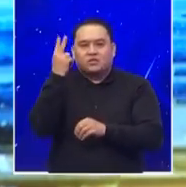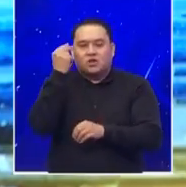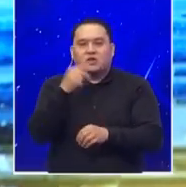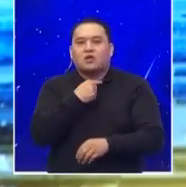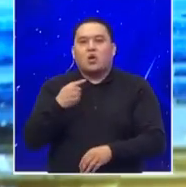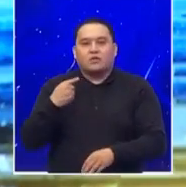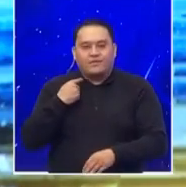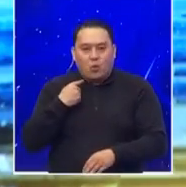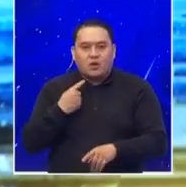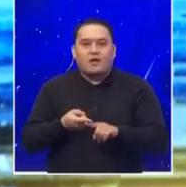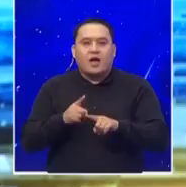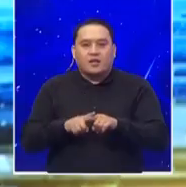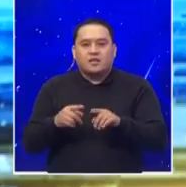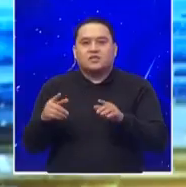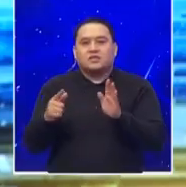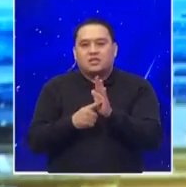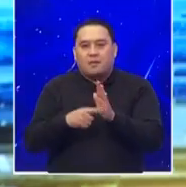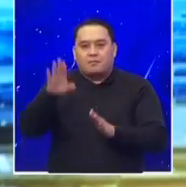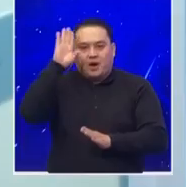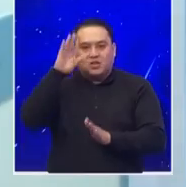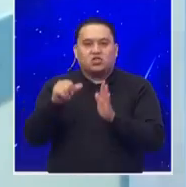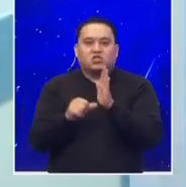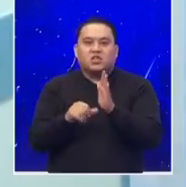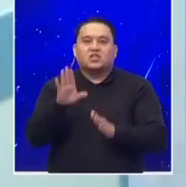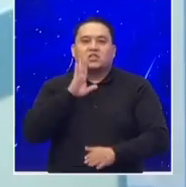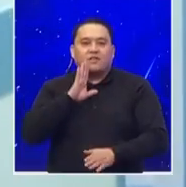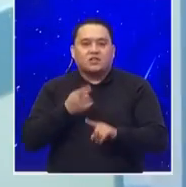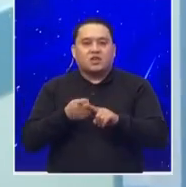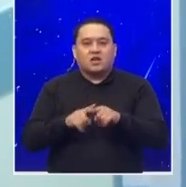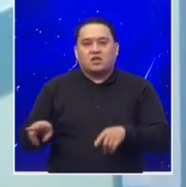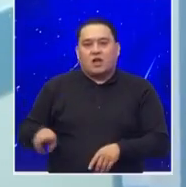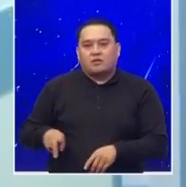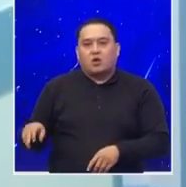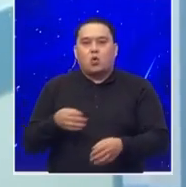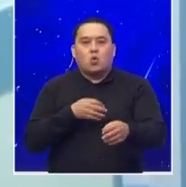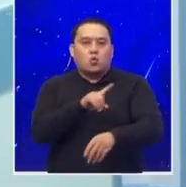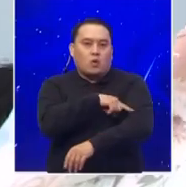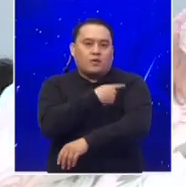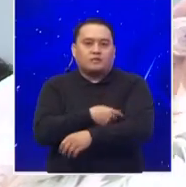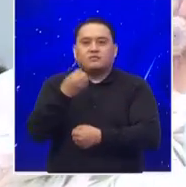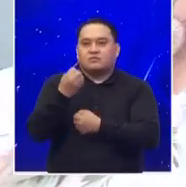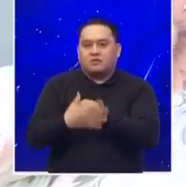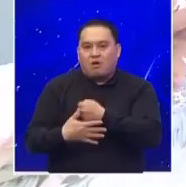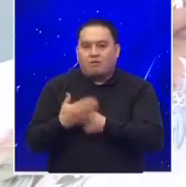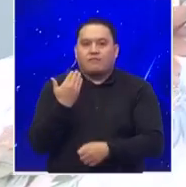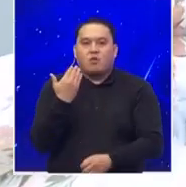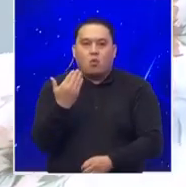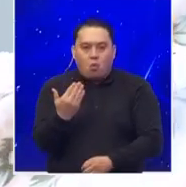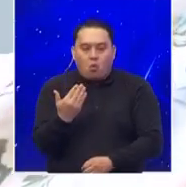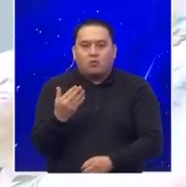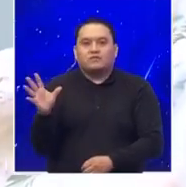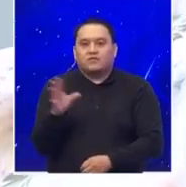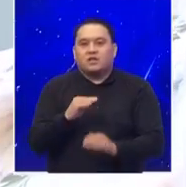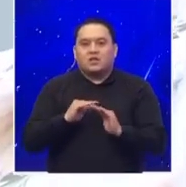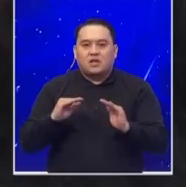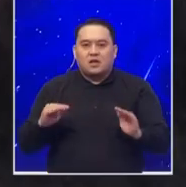жителей Талдыкорган. Это 7 мальчиков и 6 девочек. По словам директора областного перинатального центра Каната Жумашева, все